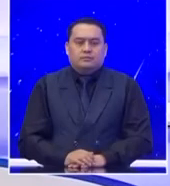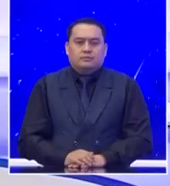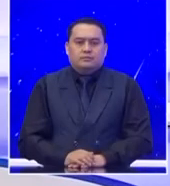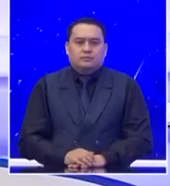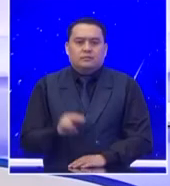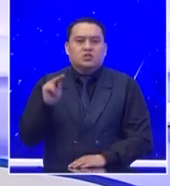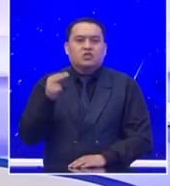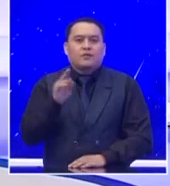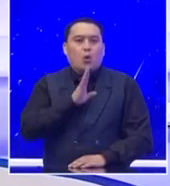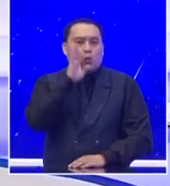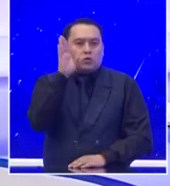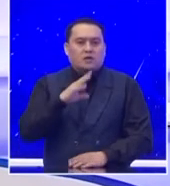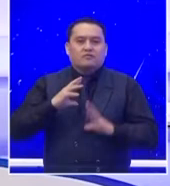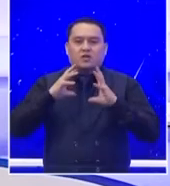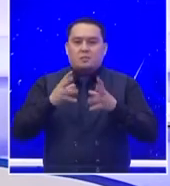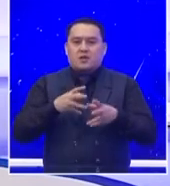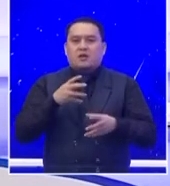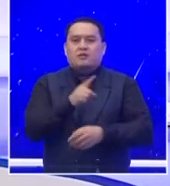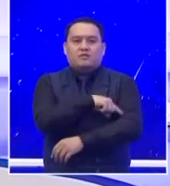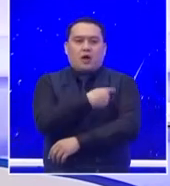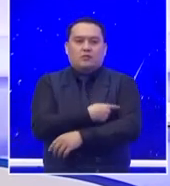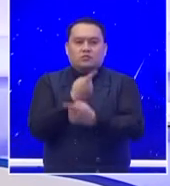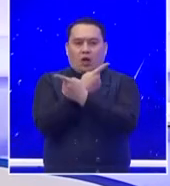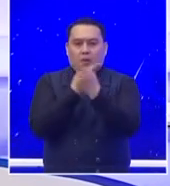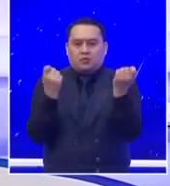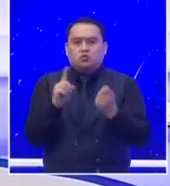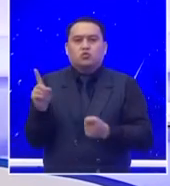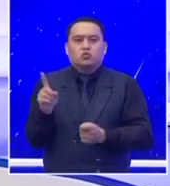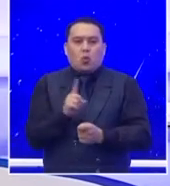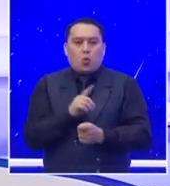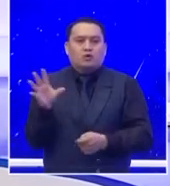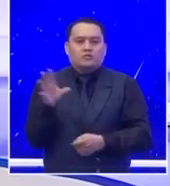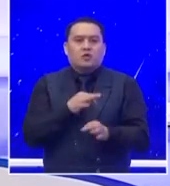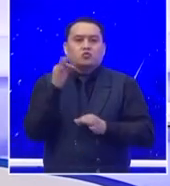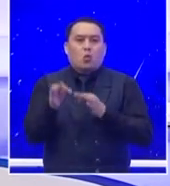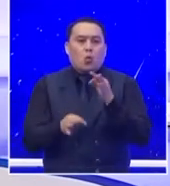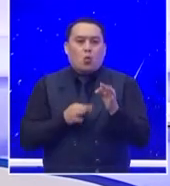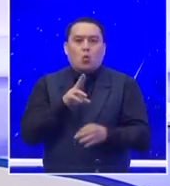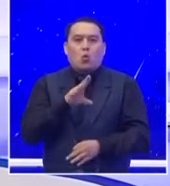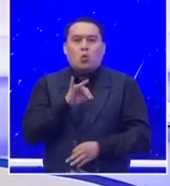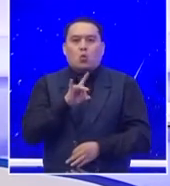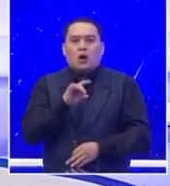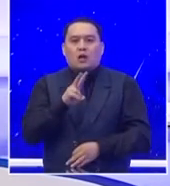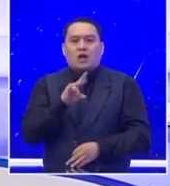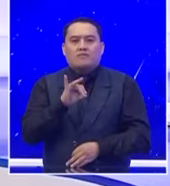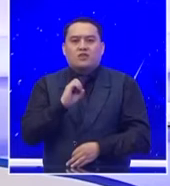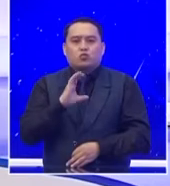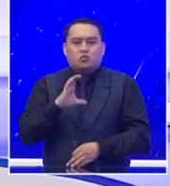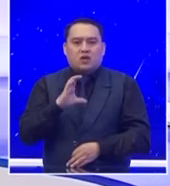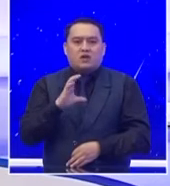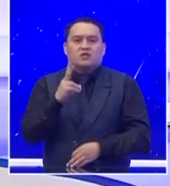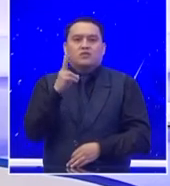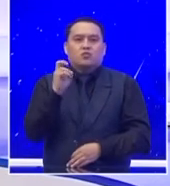В четверг утром Всемирная организация здравоохранения сообщила, что всего за сутки коронавирусом заразились еще